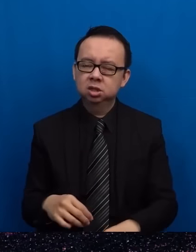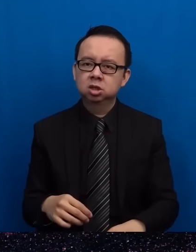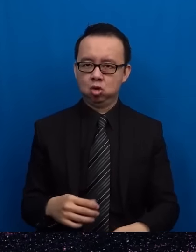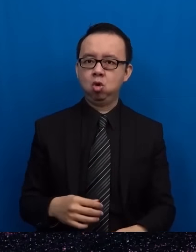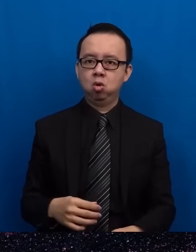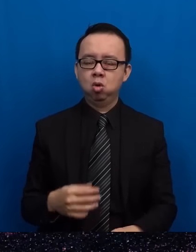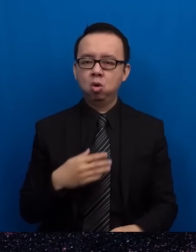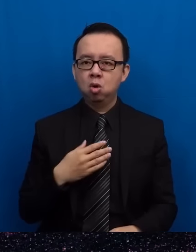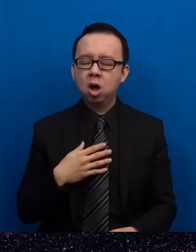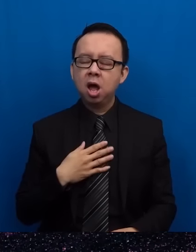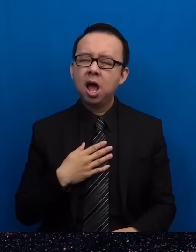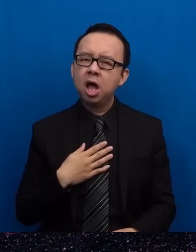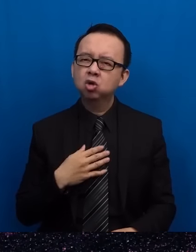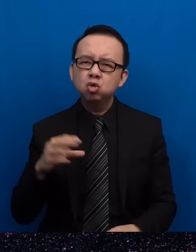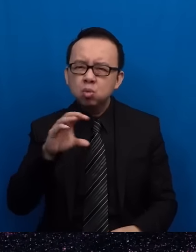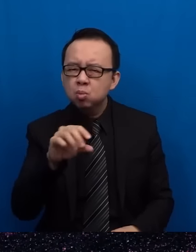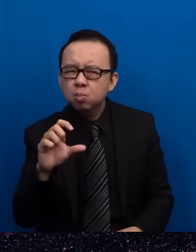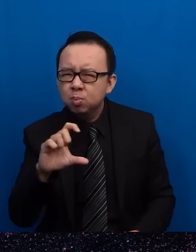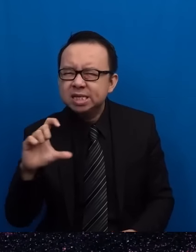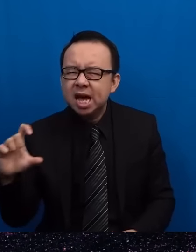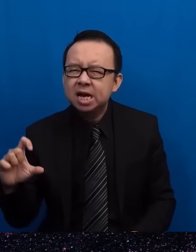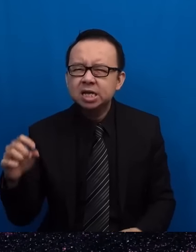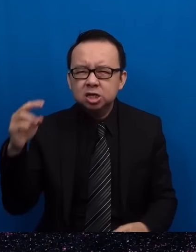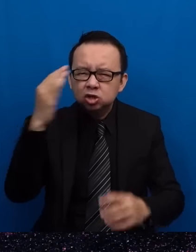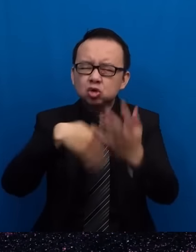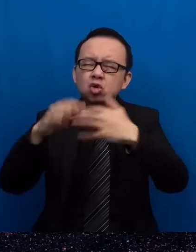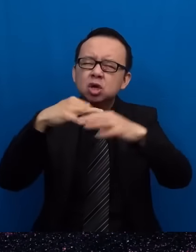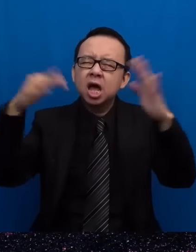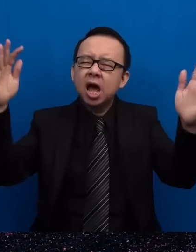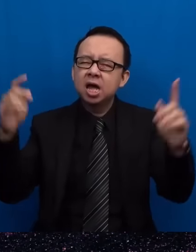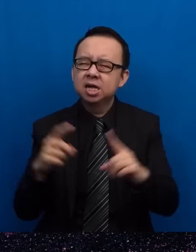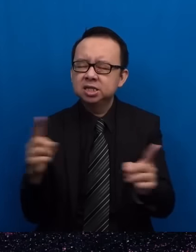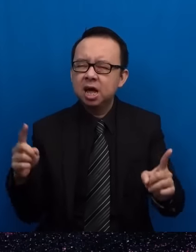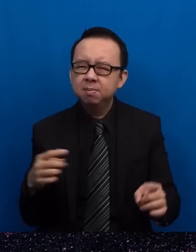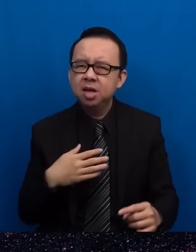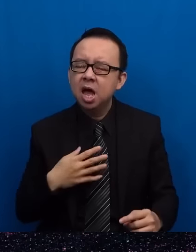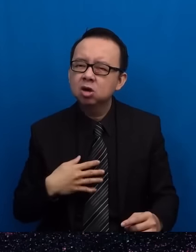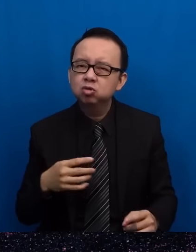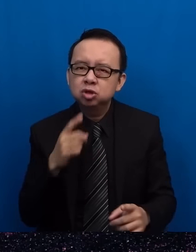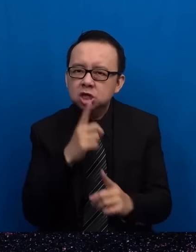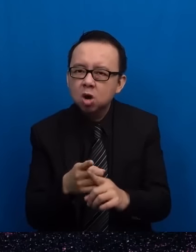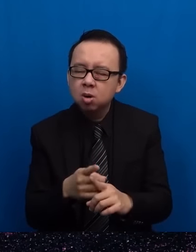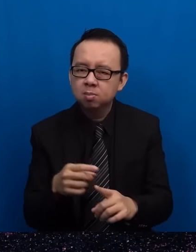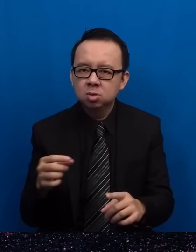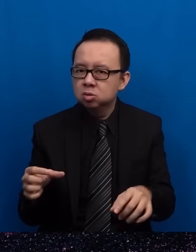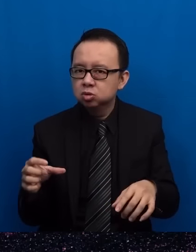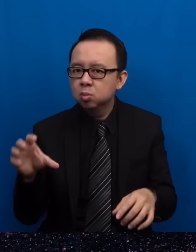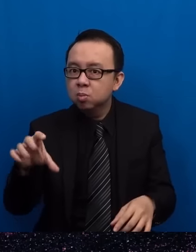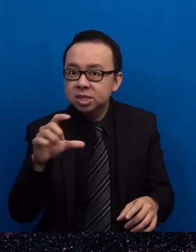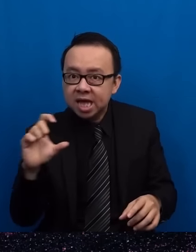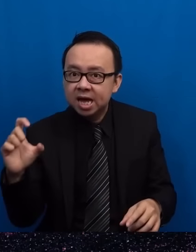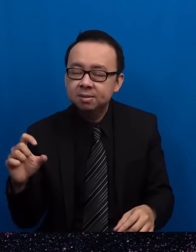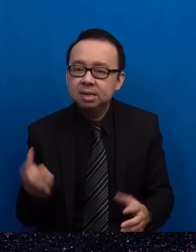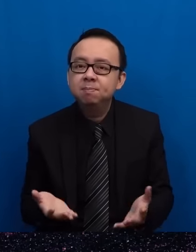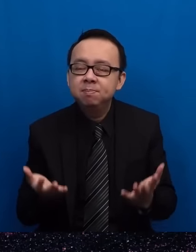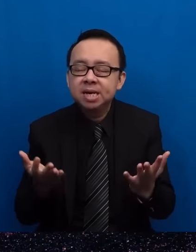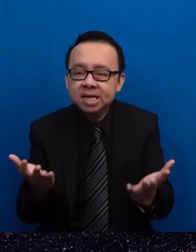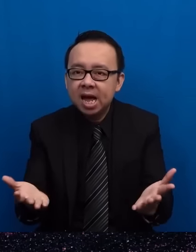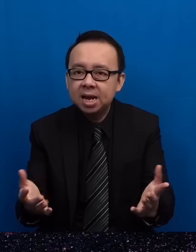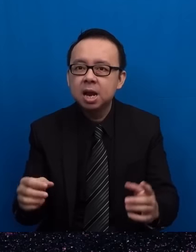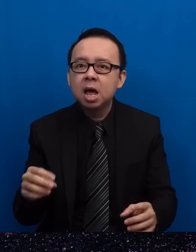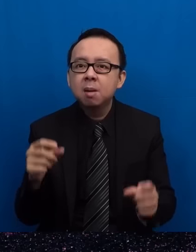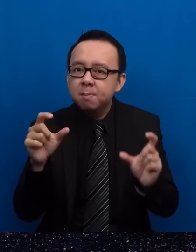sorga, kok diarahkan ke manusia ini gimana? Aku mencari jalan keselamatan, kok